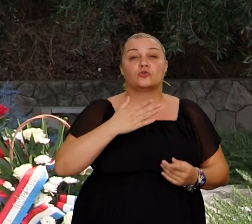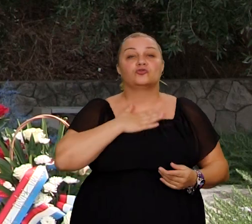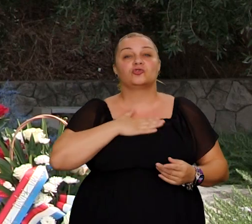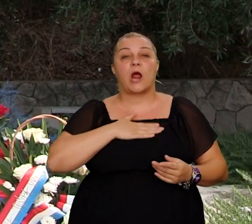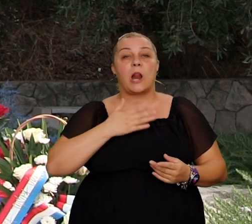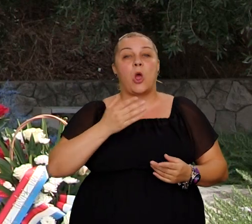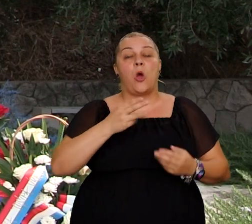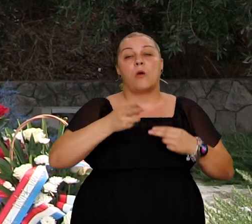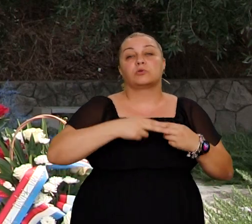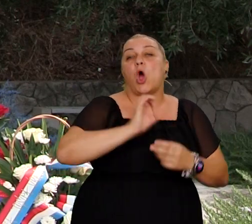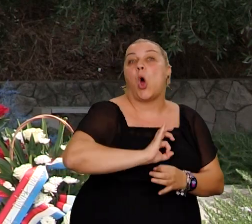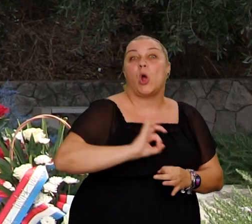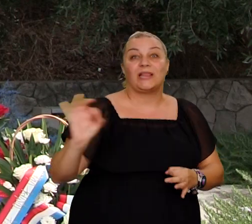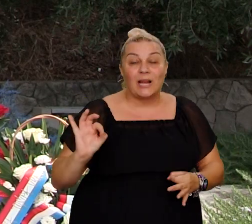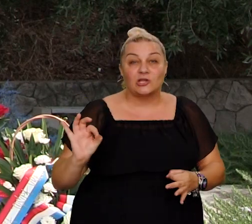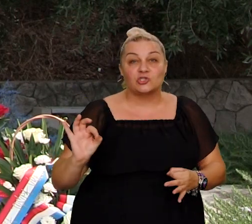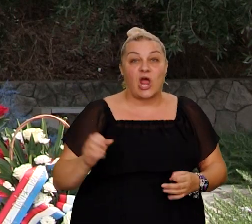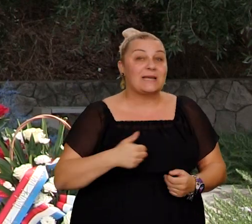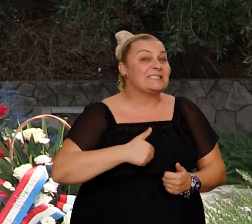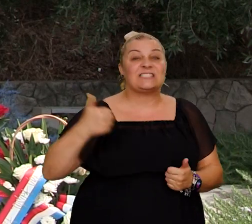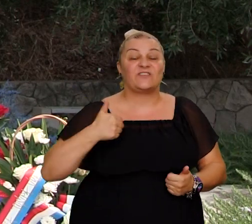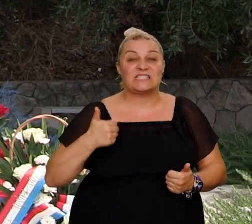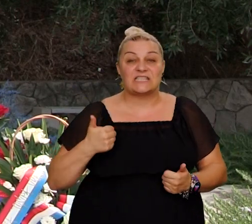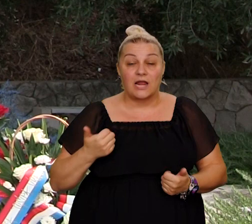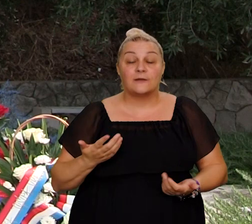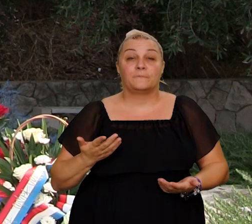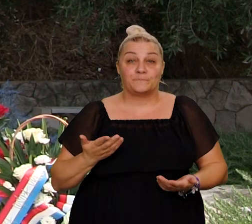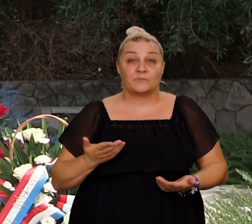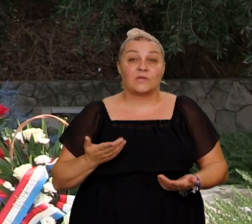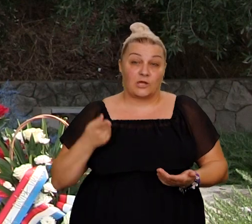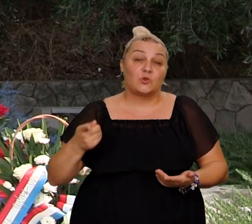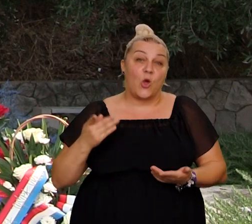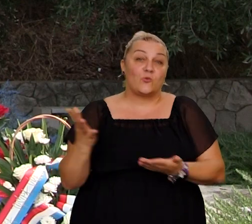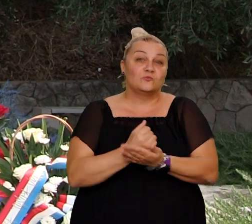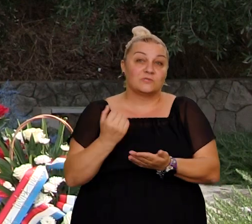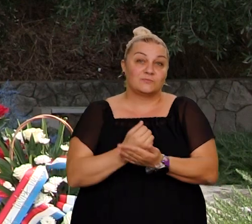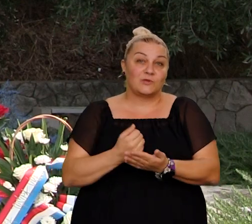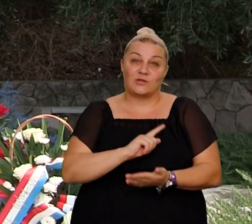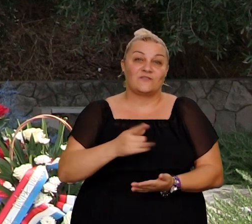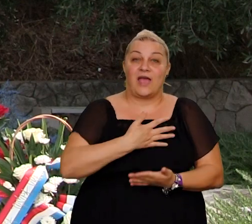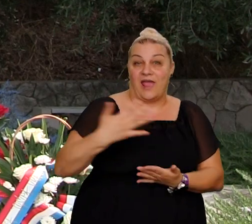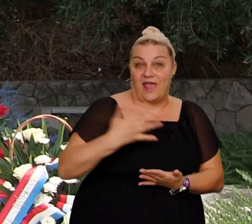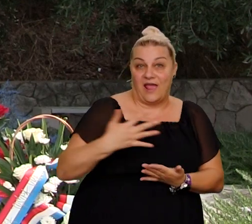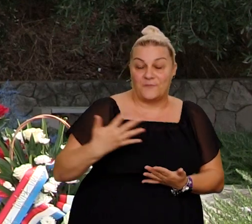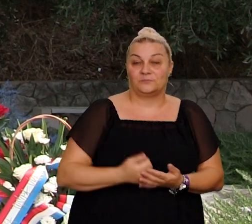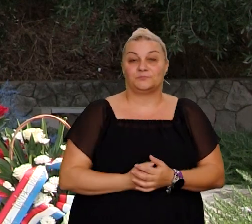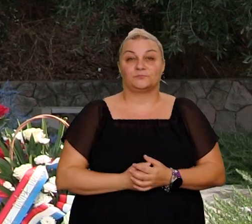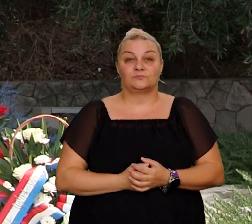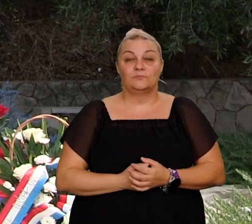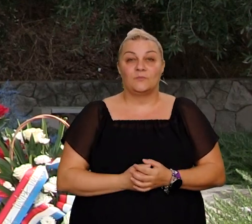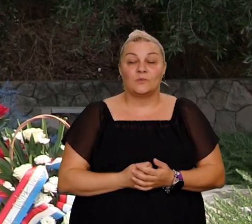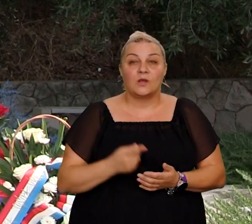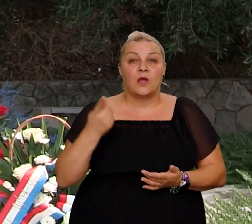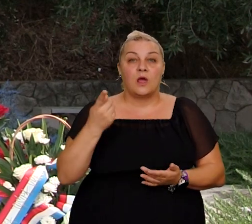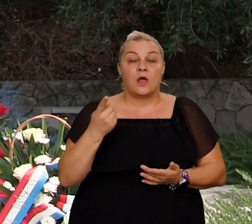je želio biti odličan, izvrstan i to je postizao. Kad